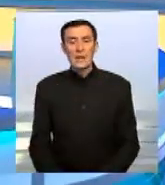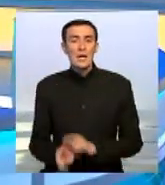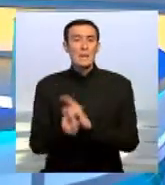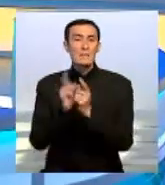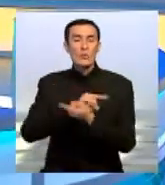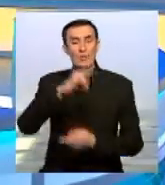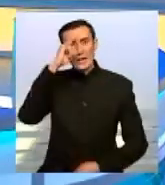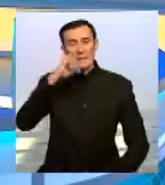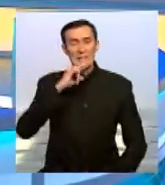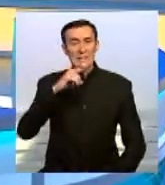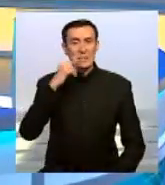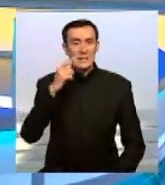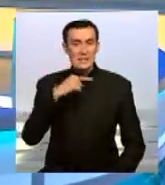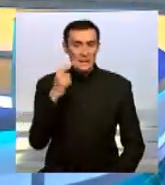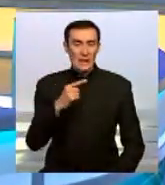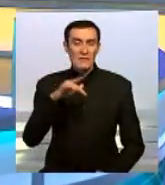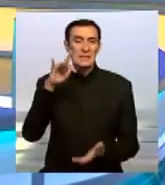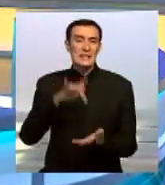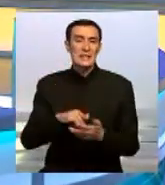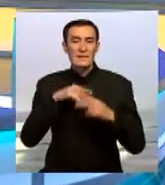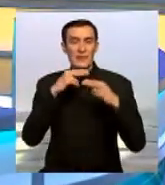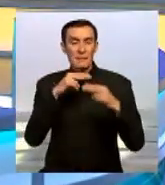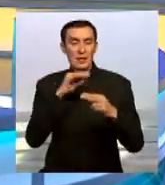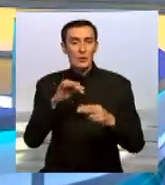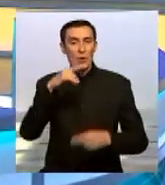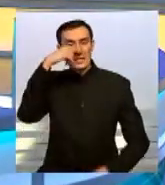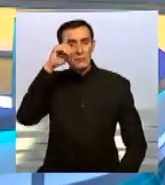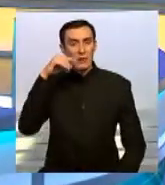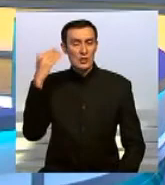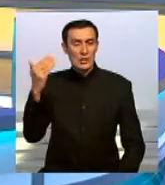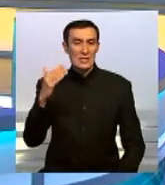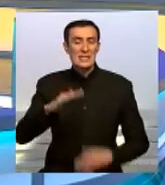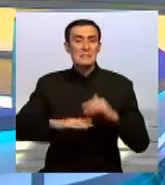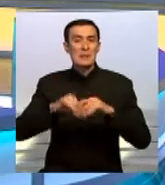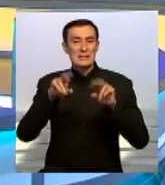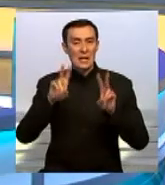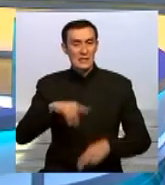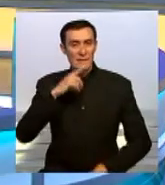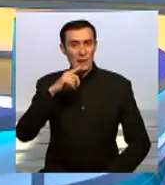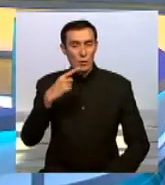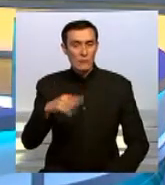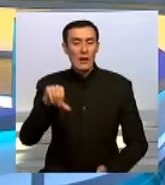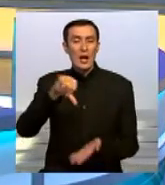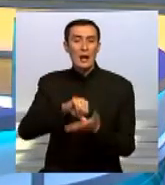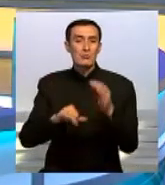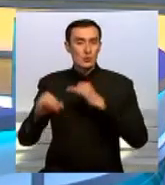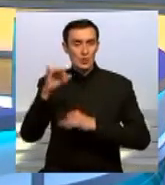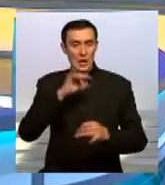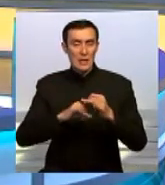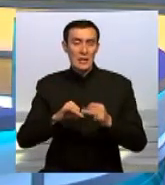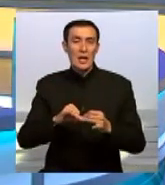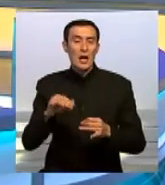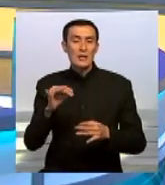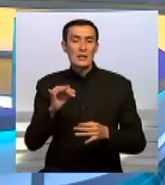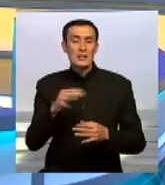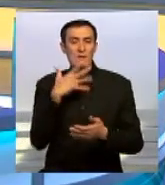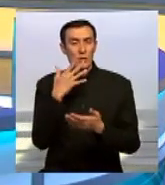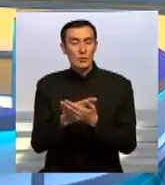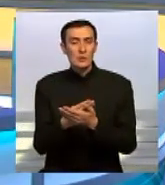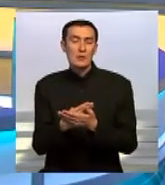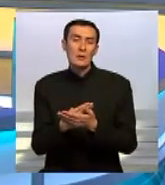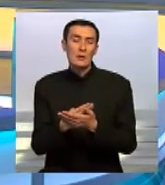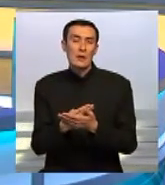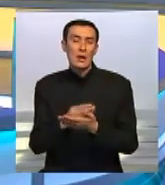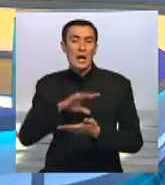Переход казахского языка на латиницу в центре внимания и у азербайджанских филологов. Они тоже участвовали в обсуждениях и дали свою оценку